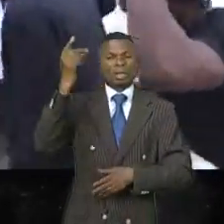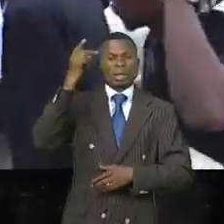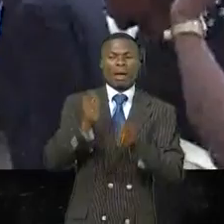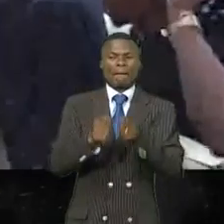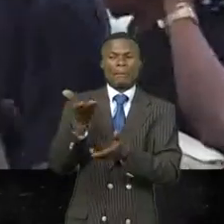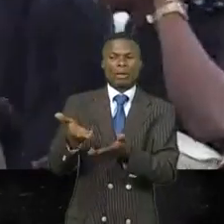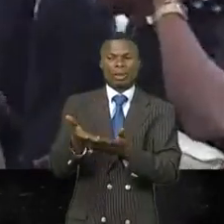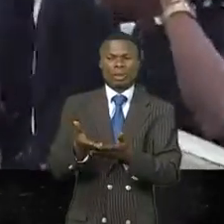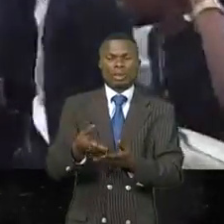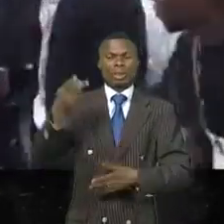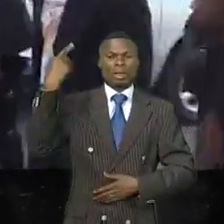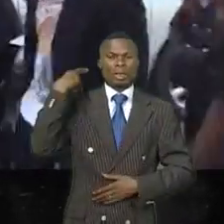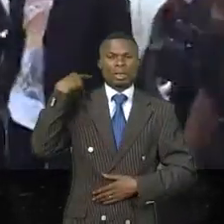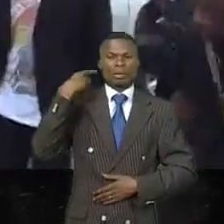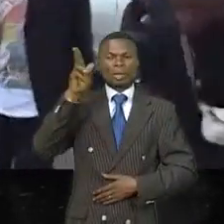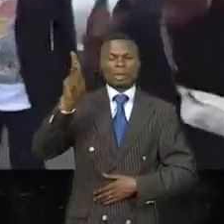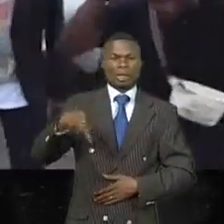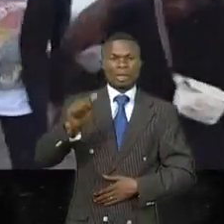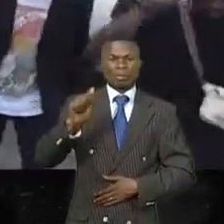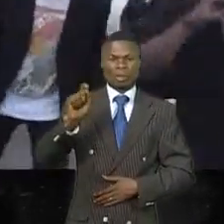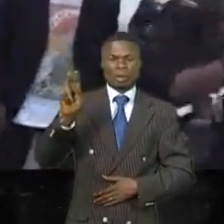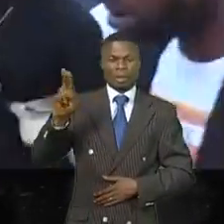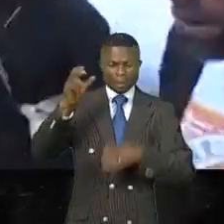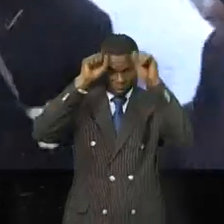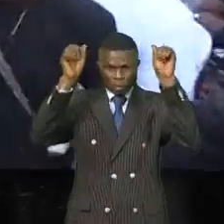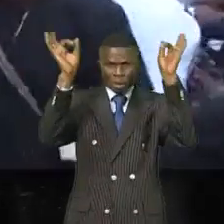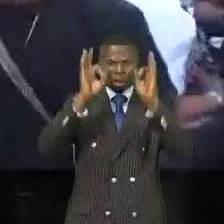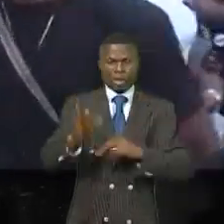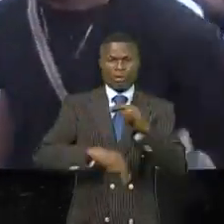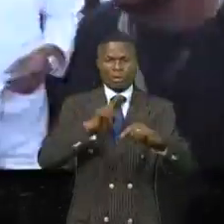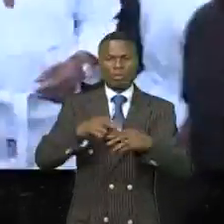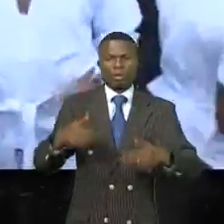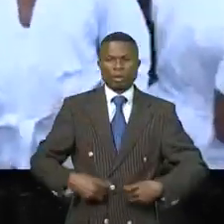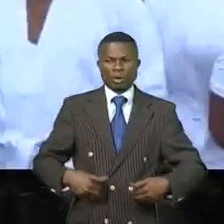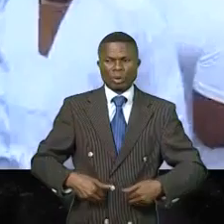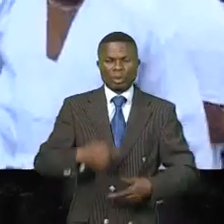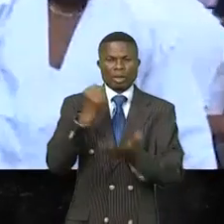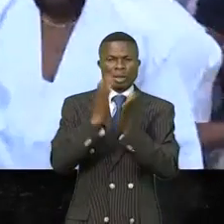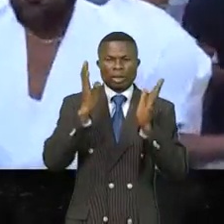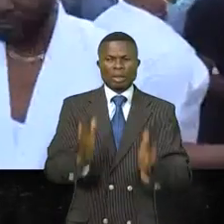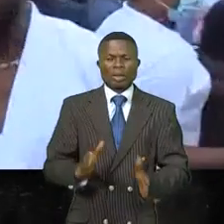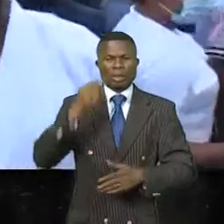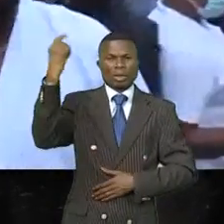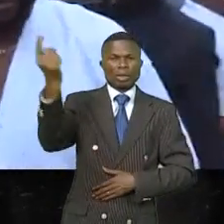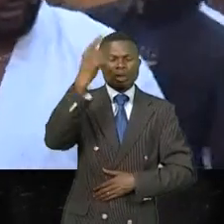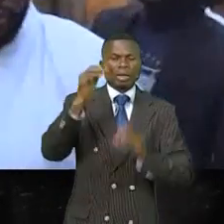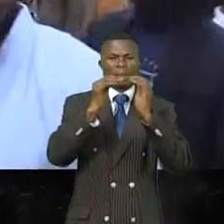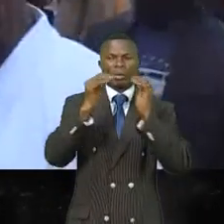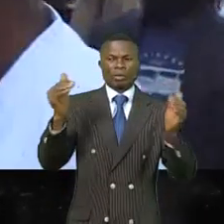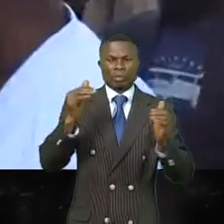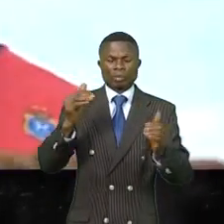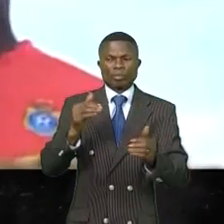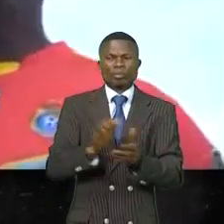capitale de l'honorable Patrick Katengo Mafo, président du Forum national de la jeunesse. L'ambassadeur universel de la paix est